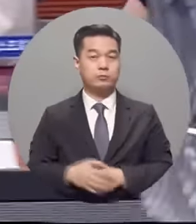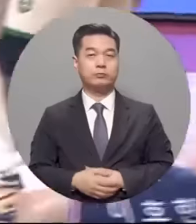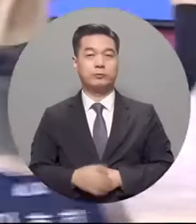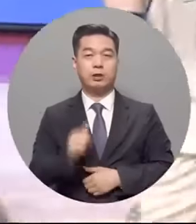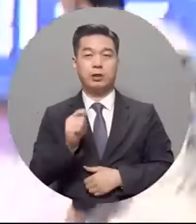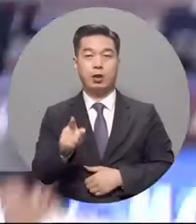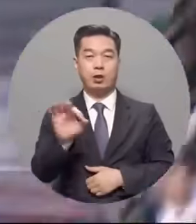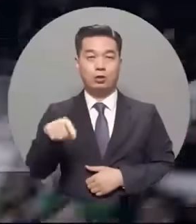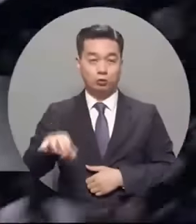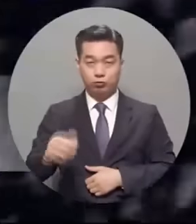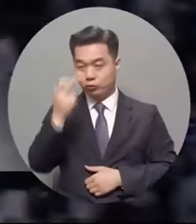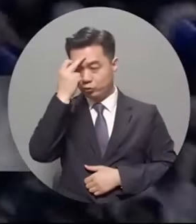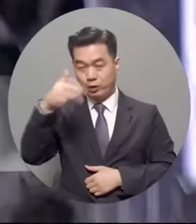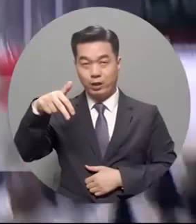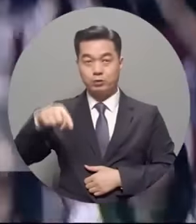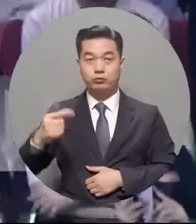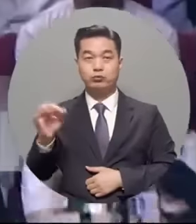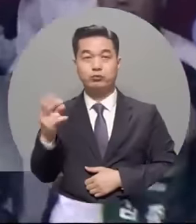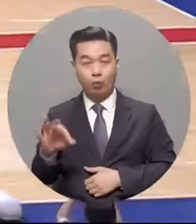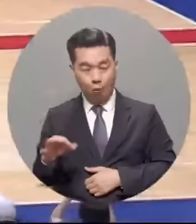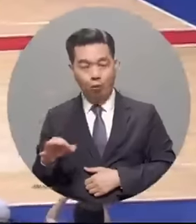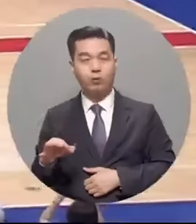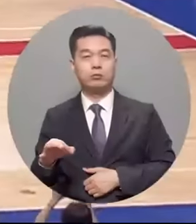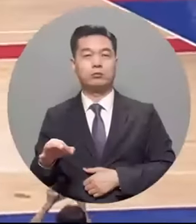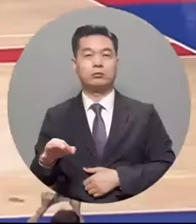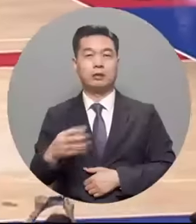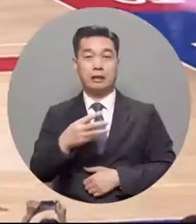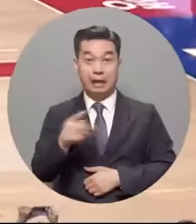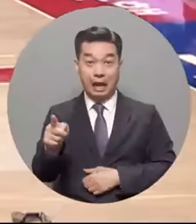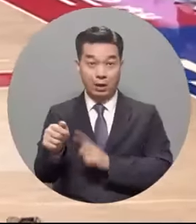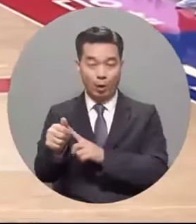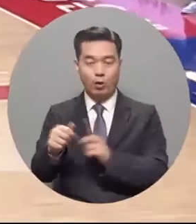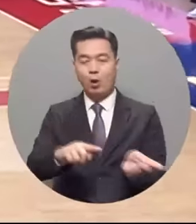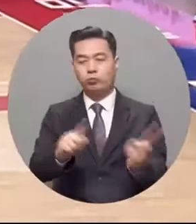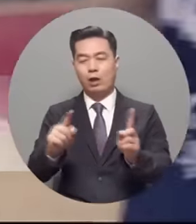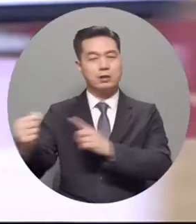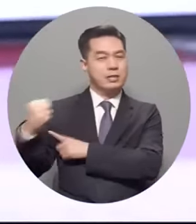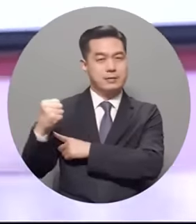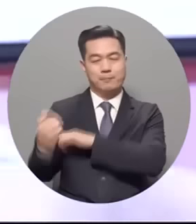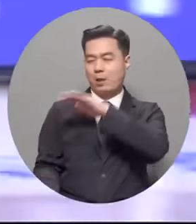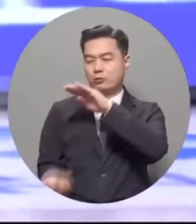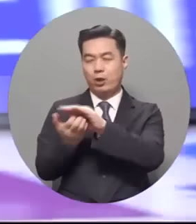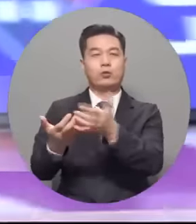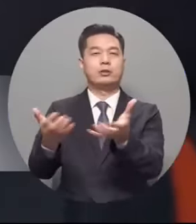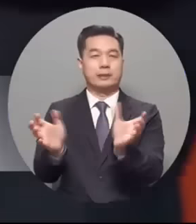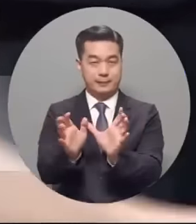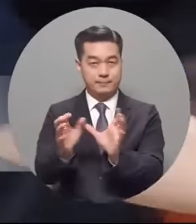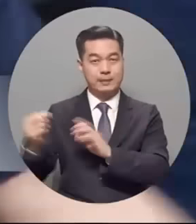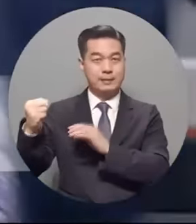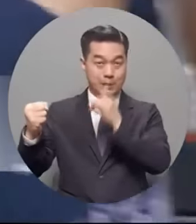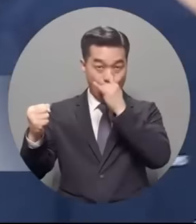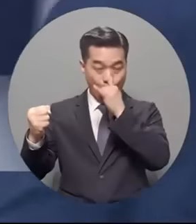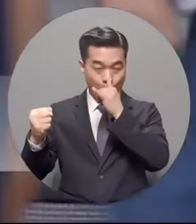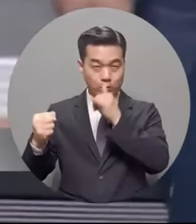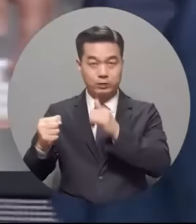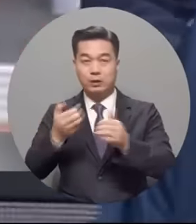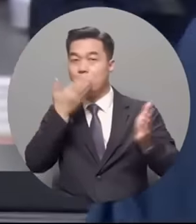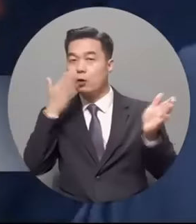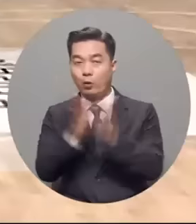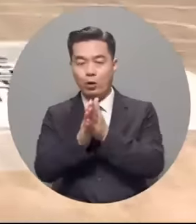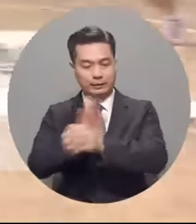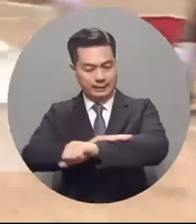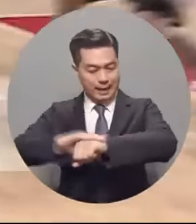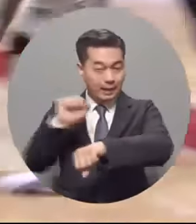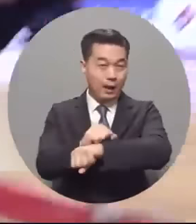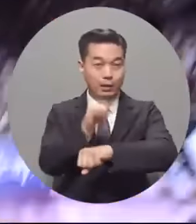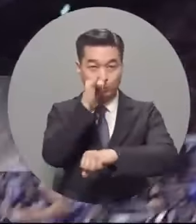최준용의 라거나와 송교창까지 부활하며 이른바 슈퍼팀의 완벽한 위용을 갖췄고 조직력까지